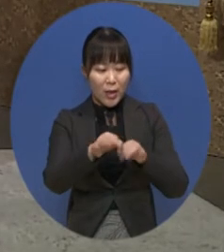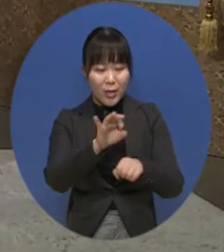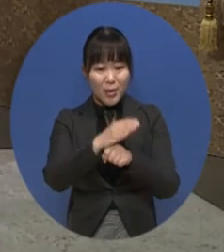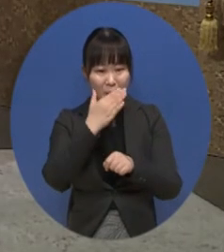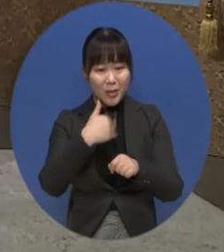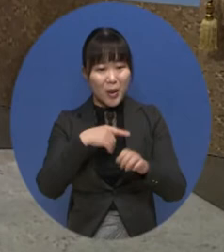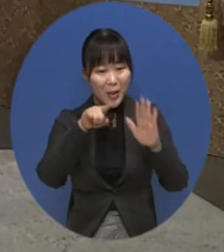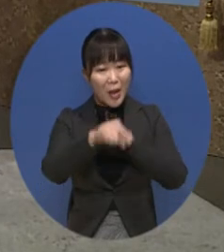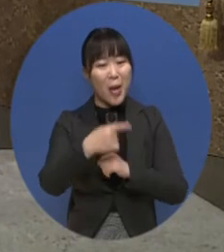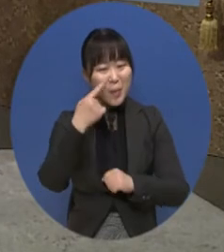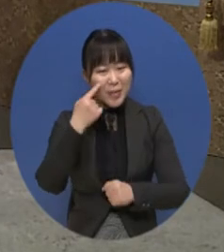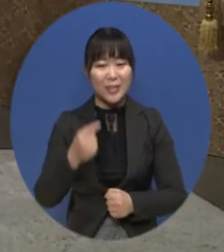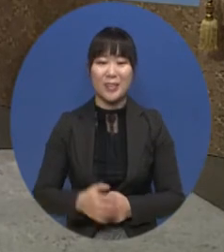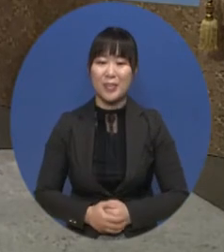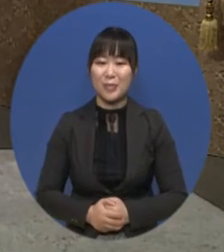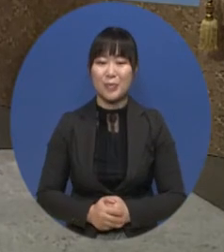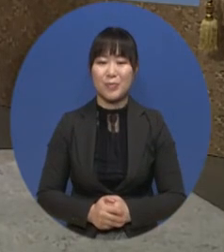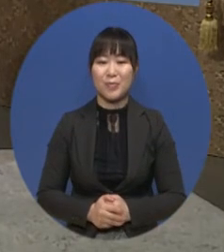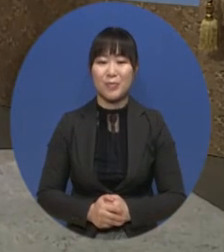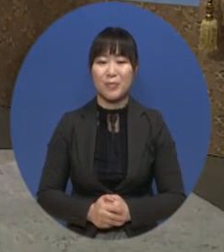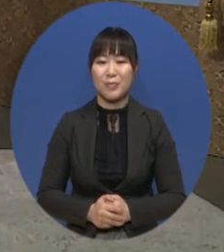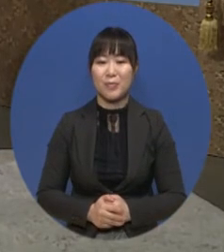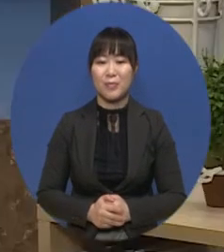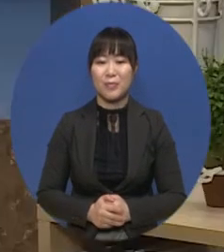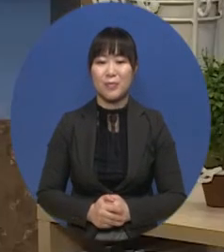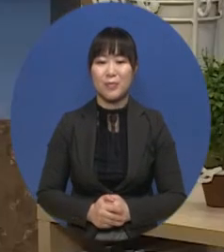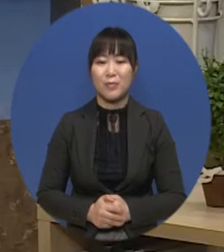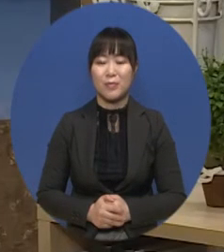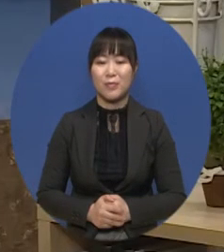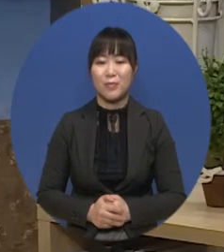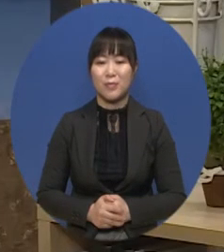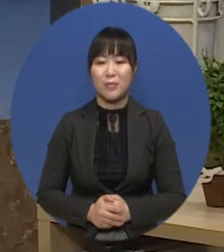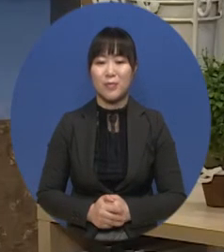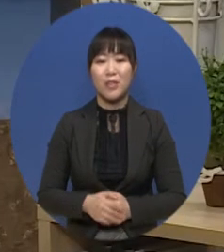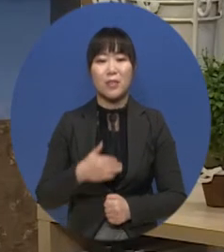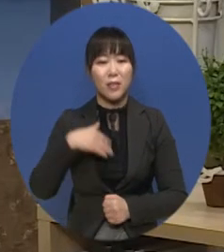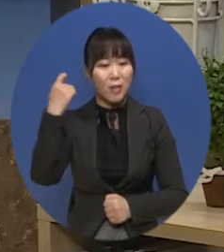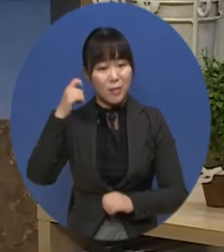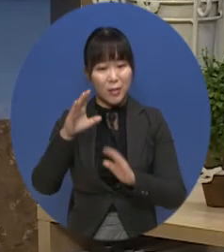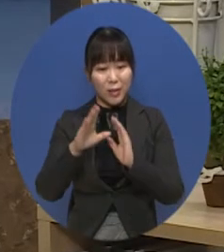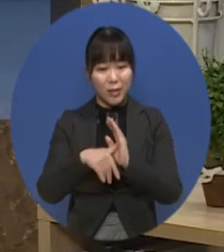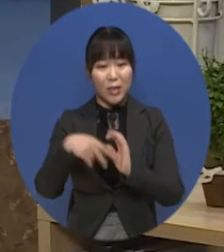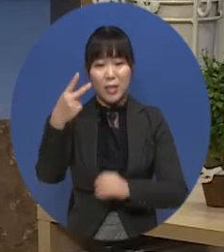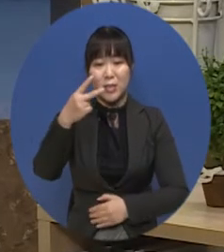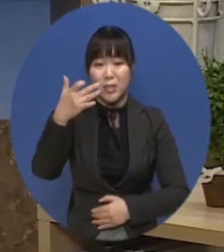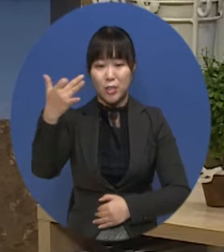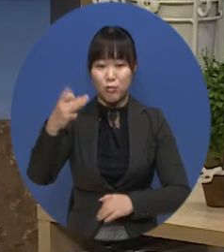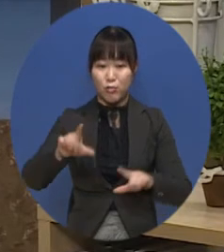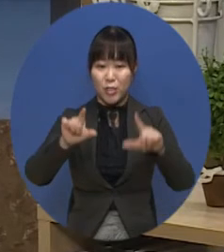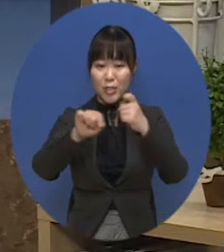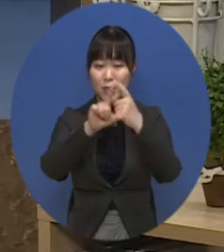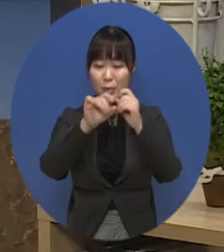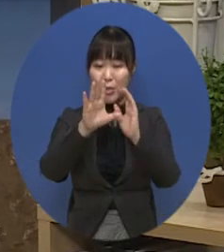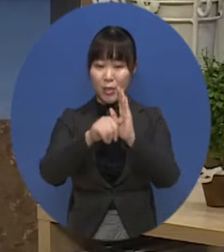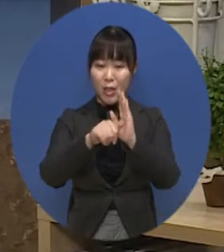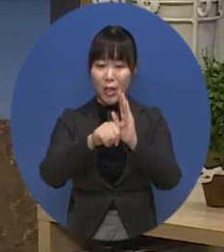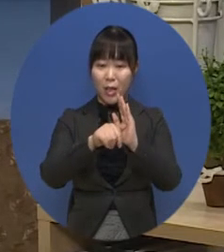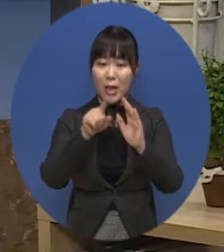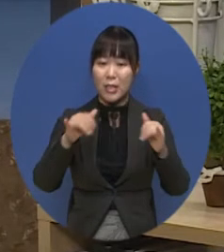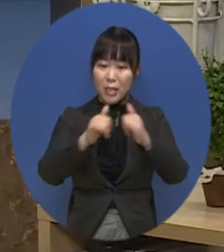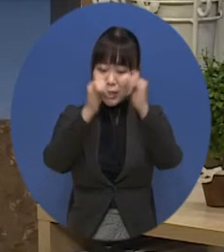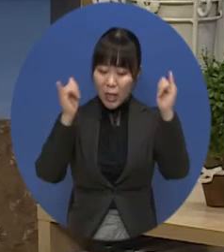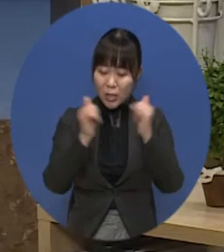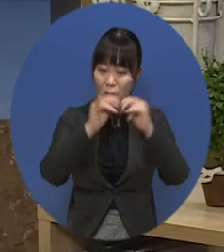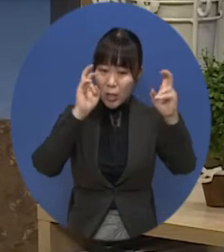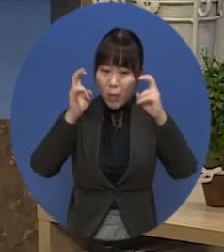저도 한번 들어가 봐야겠어요. 네. 네, 그리고 또 제가 듣기로는 이 2019년 11월에 한